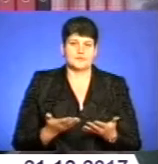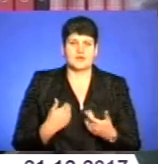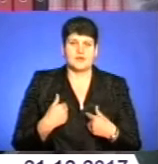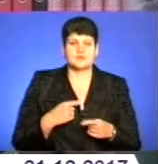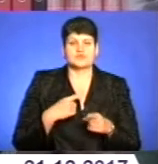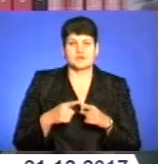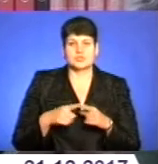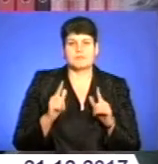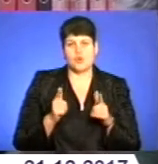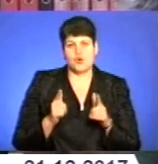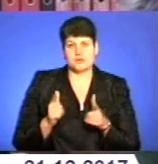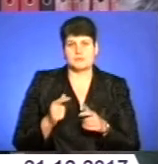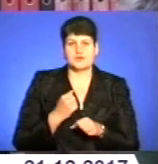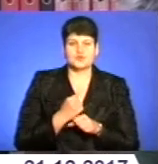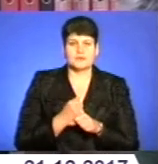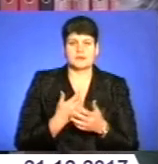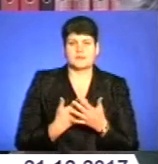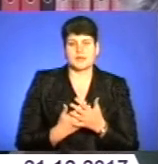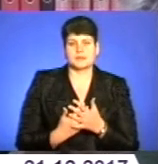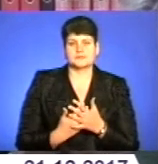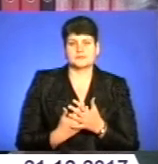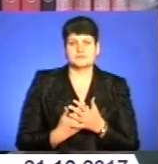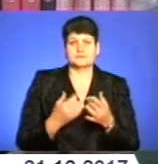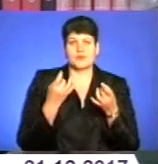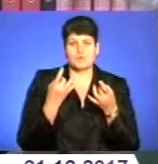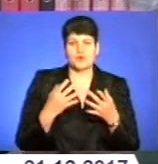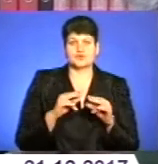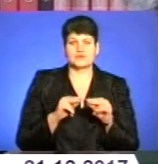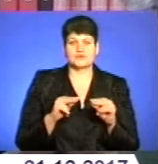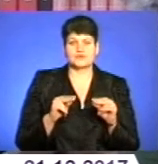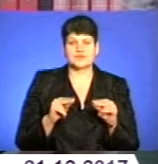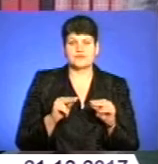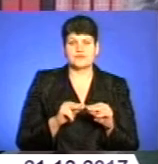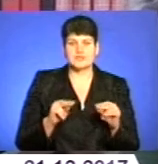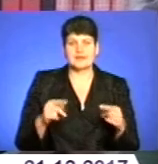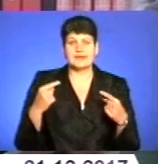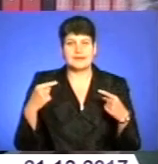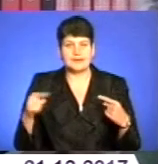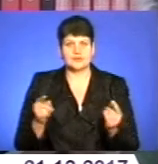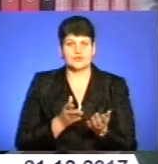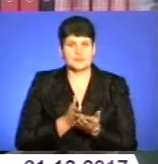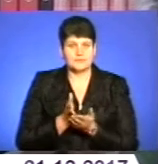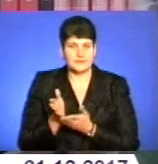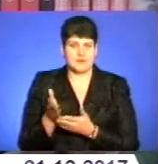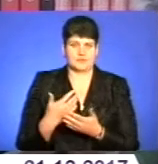скоріше, погодилася працювати, наприклад, просто вчителем чогось, якогось іншого предмету